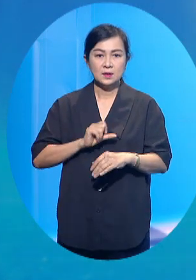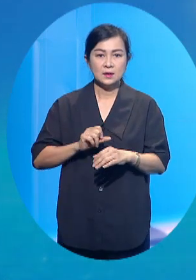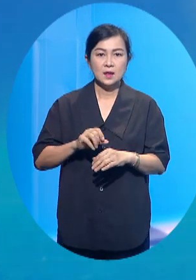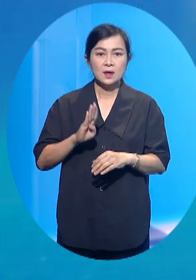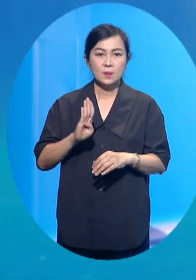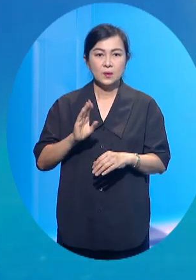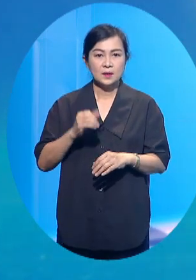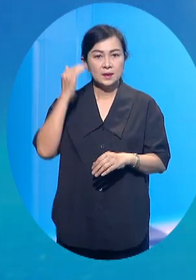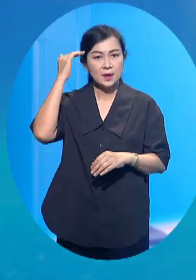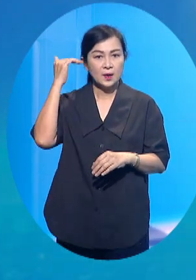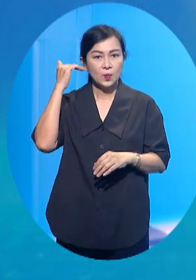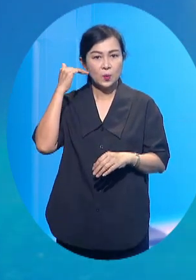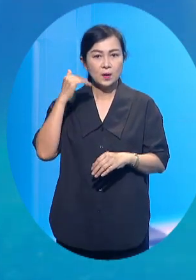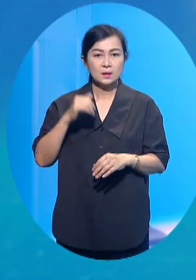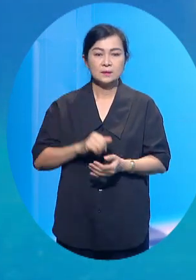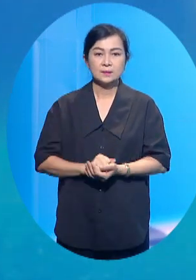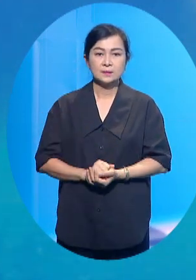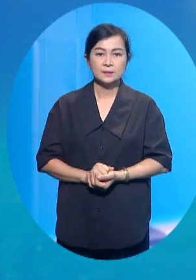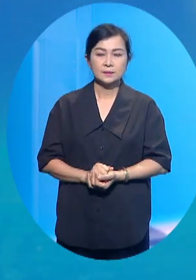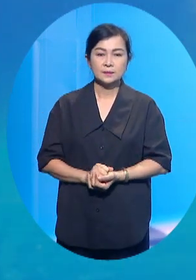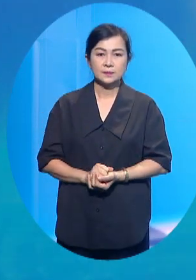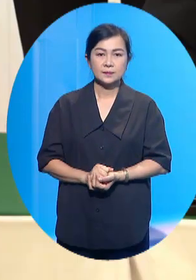phố Busan Hàn Quốc Yeon Yong-uk.